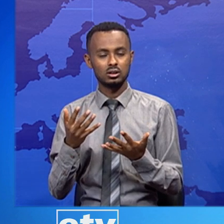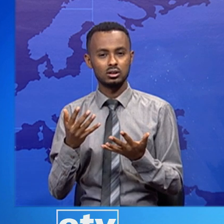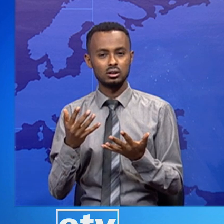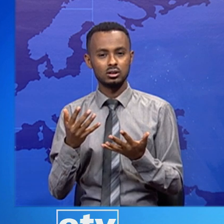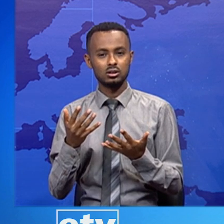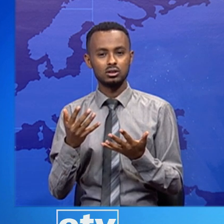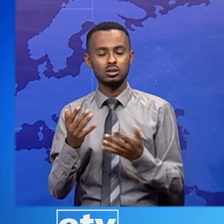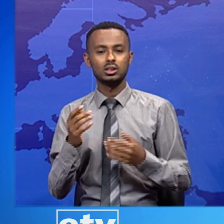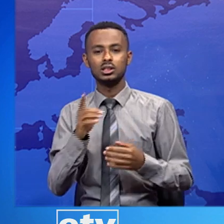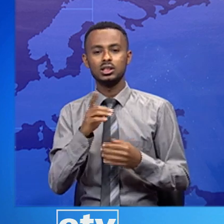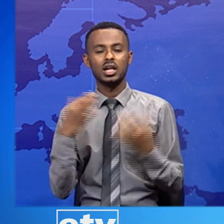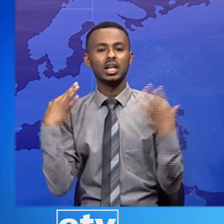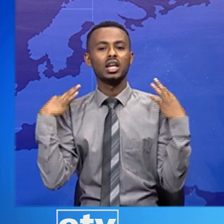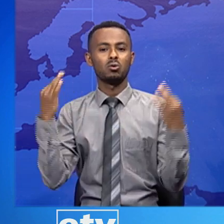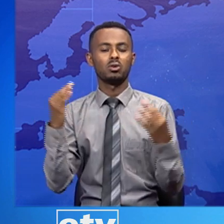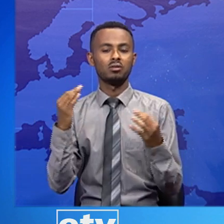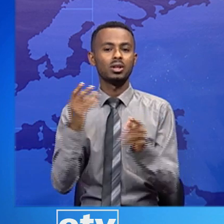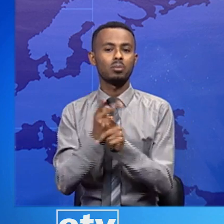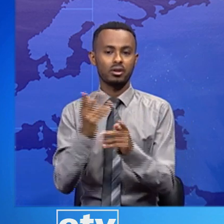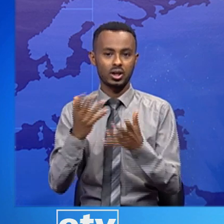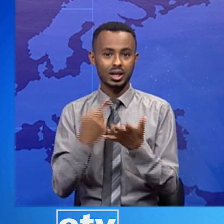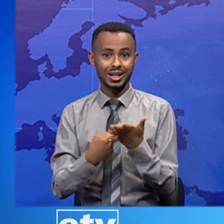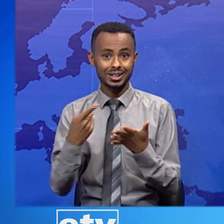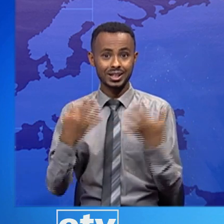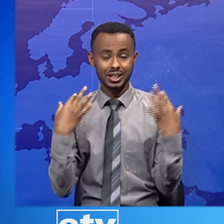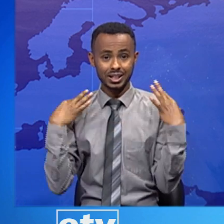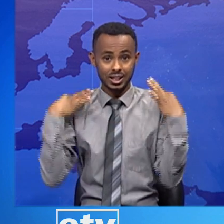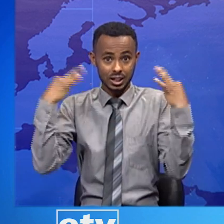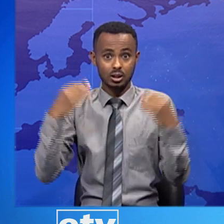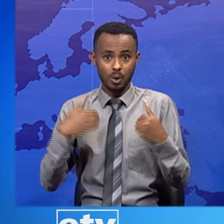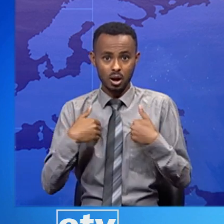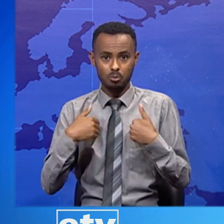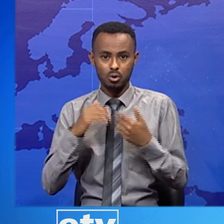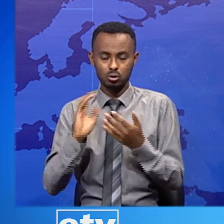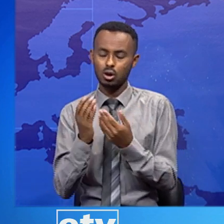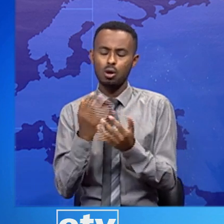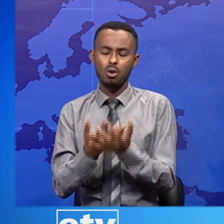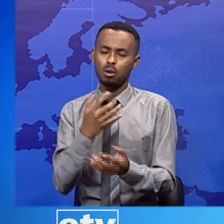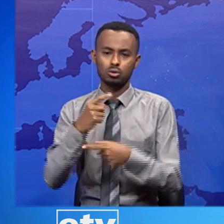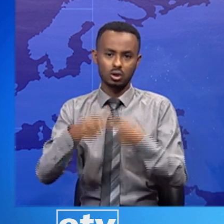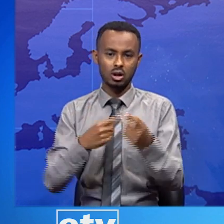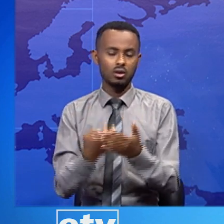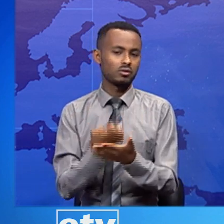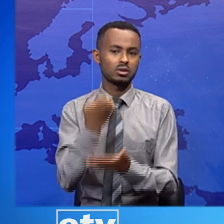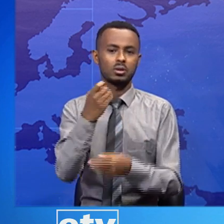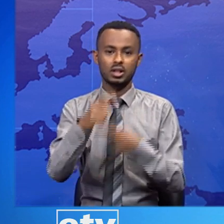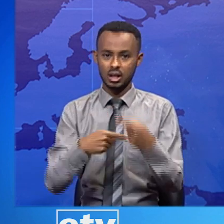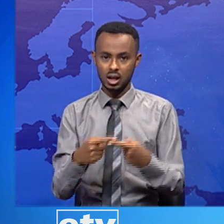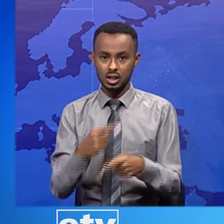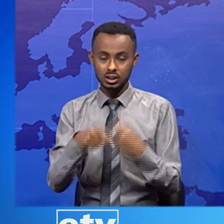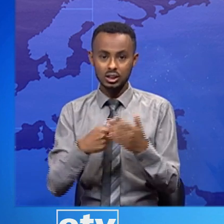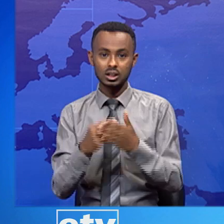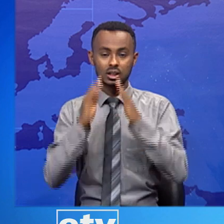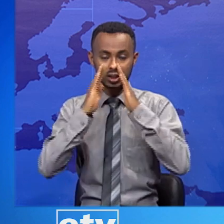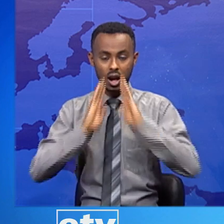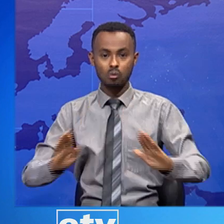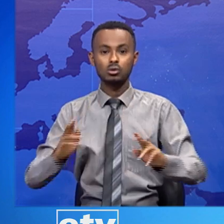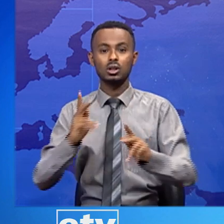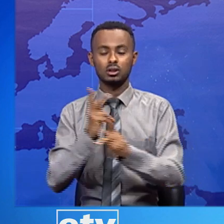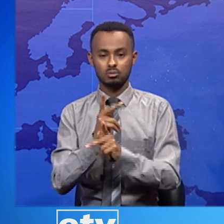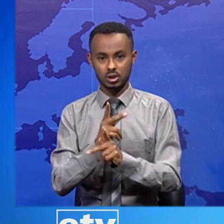ሴኩሪቲ ይፈልጋል። እነዚህ ሴኩሪቲ ባለበት ባለሀብቱ ይሄዳል፣ ኢንቨስትመንት ይሄዳል። ስለዚህ ሰላሙ